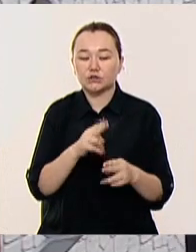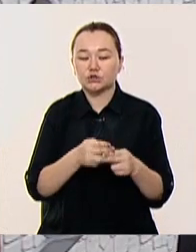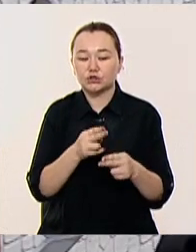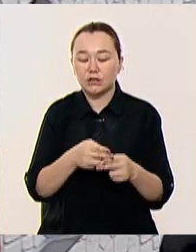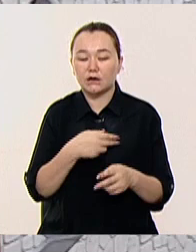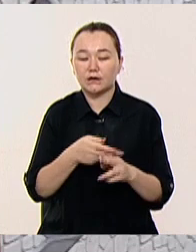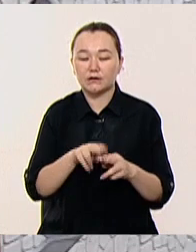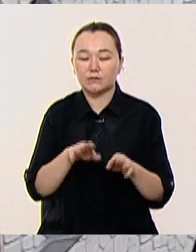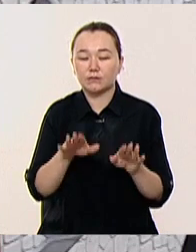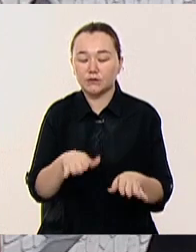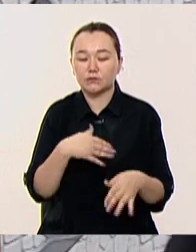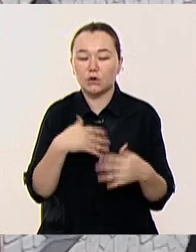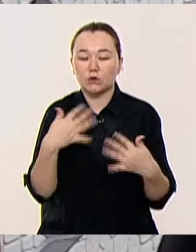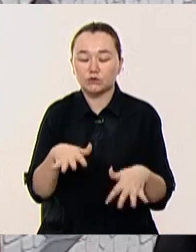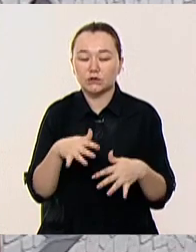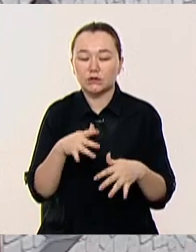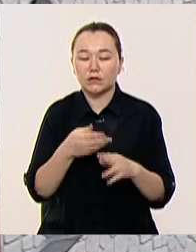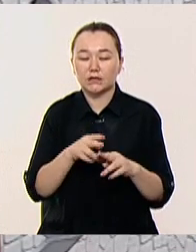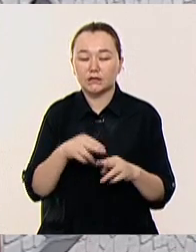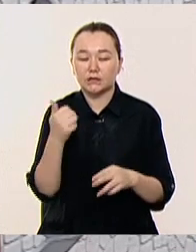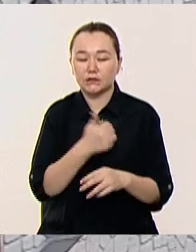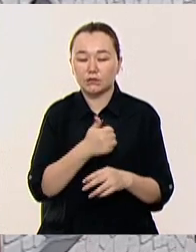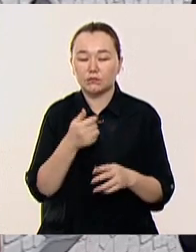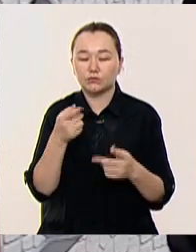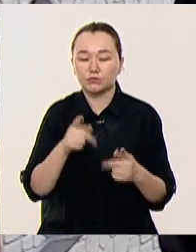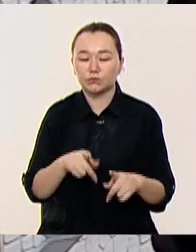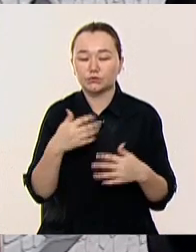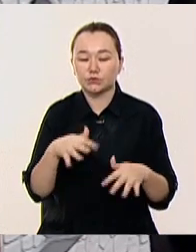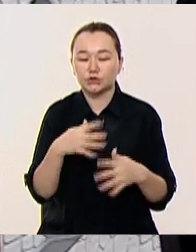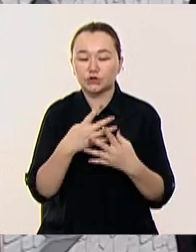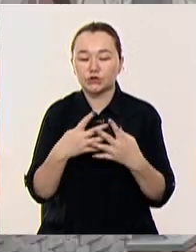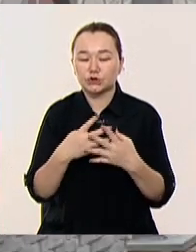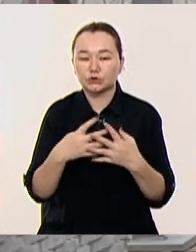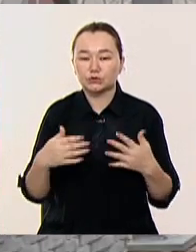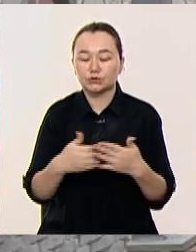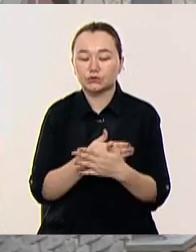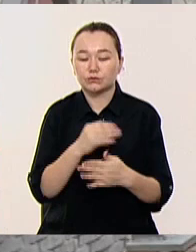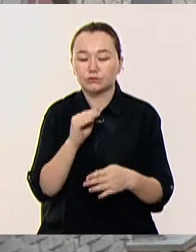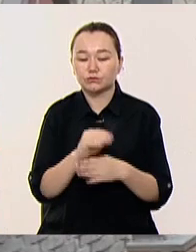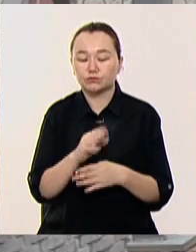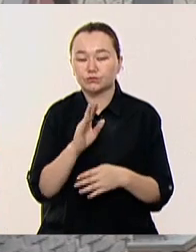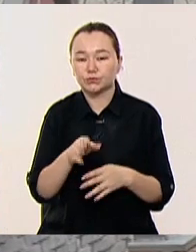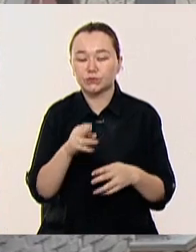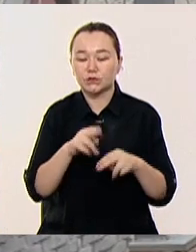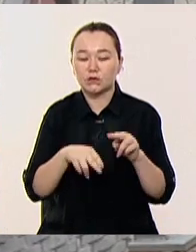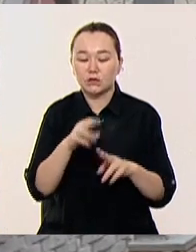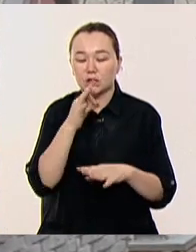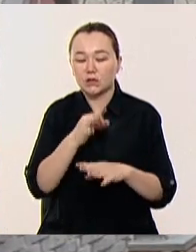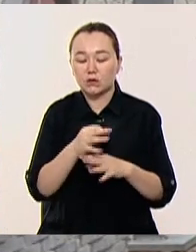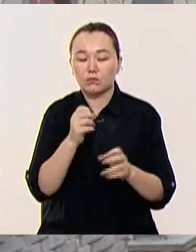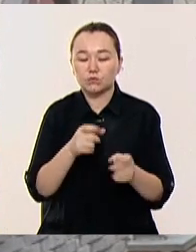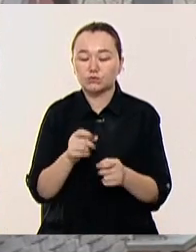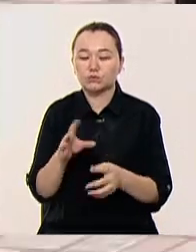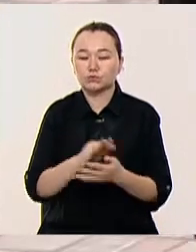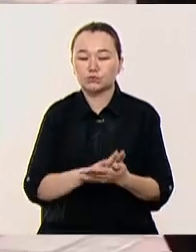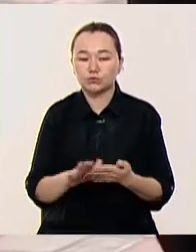мы уже на этой неделе, да, вот буквально уже решетки поставим, да. Подрядчики говорят, засоры уже прочистили.